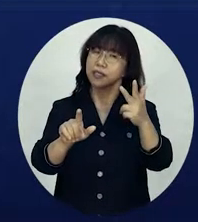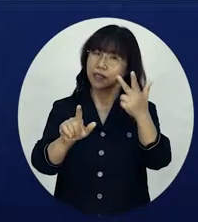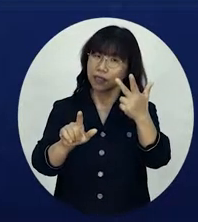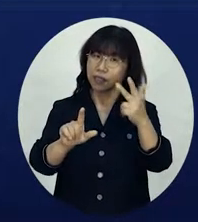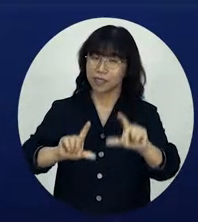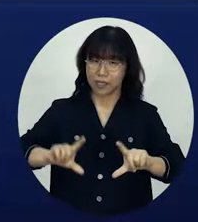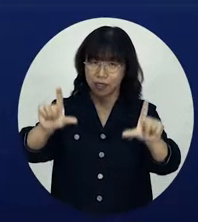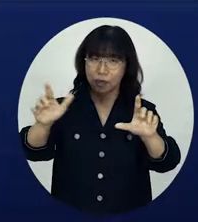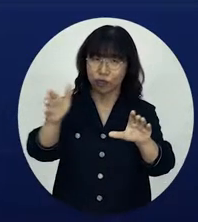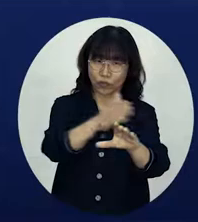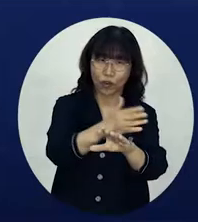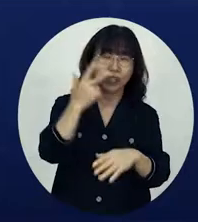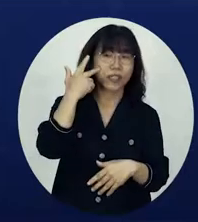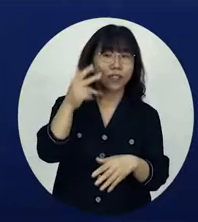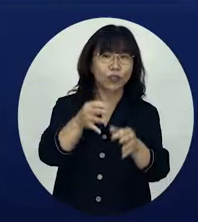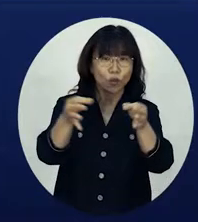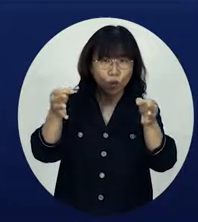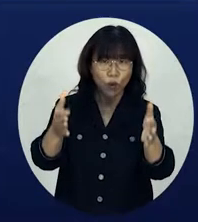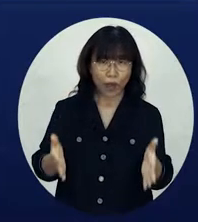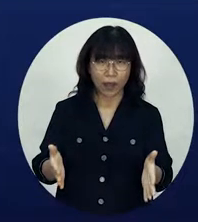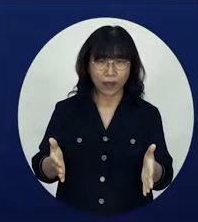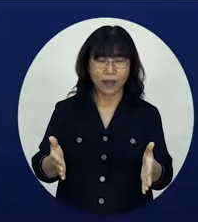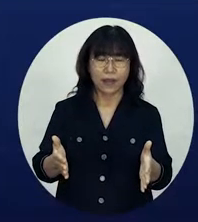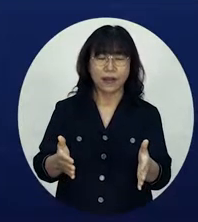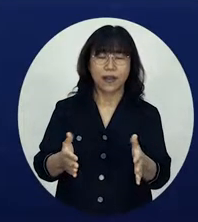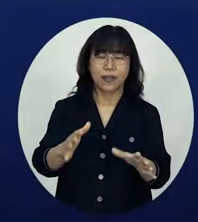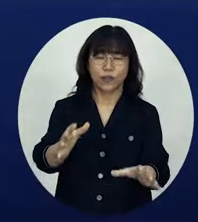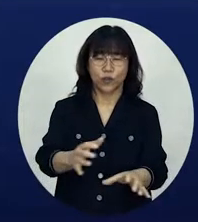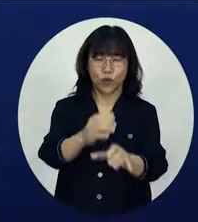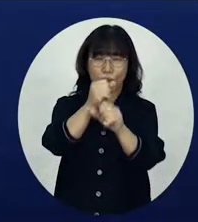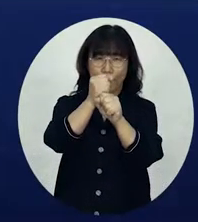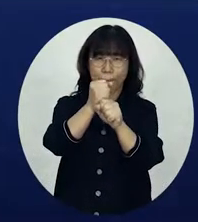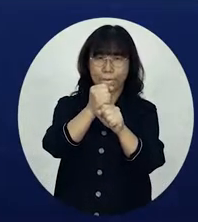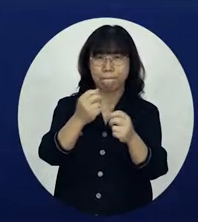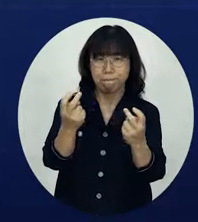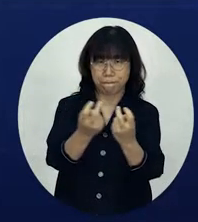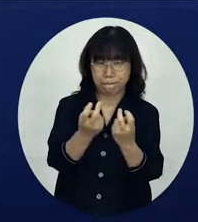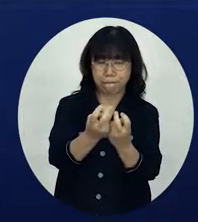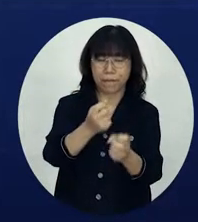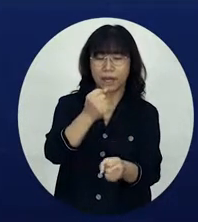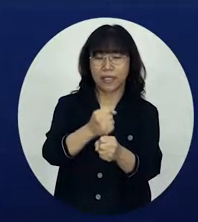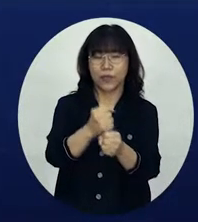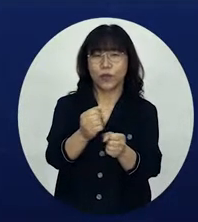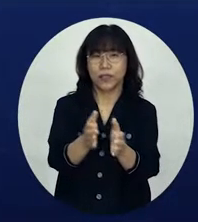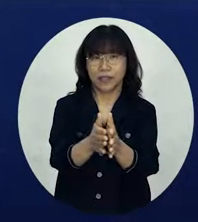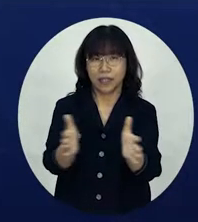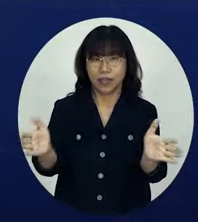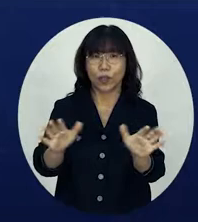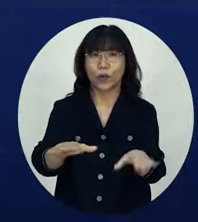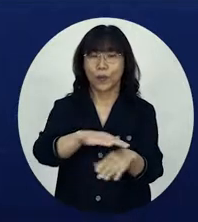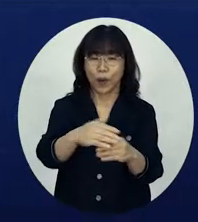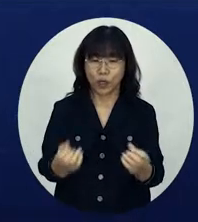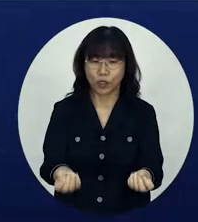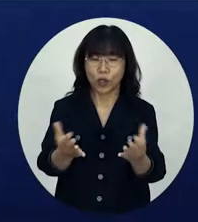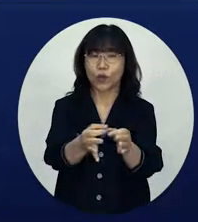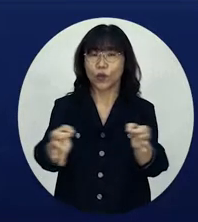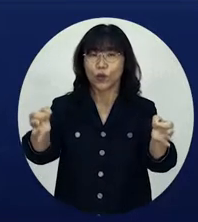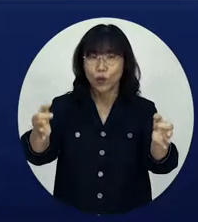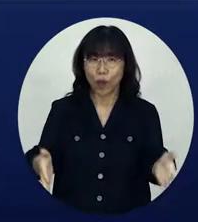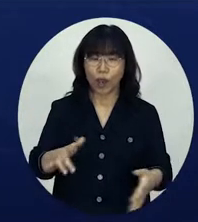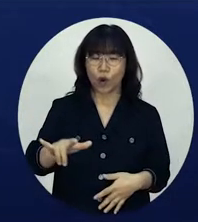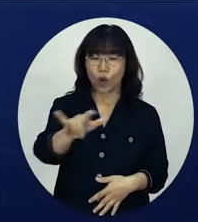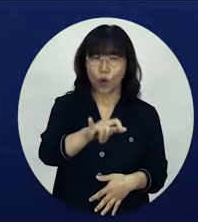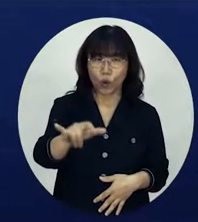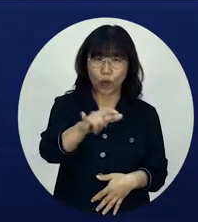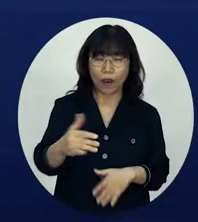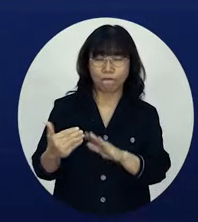7일 동안 추석 종합 대책을 마련하고 시행에 들어갑니다. 특히 이번 명절 연휴 기간 동안 코로나19가